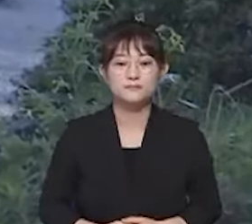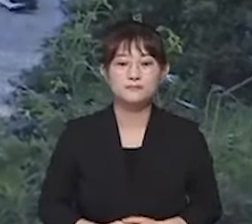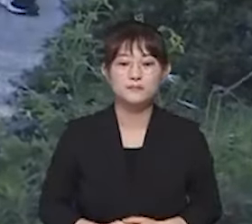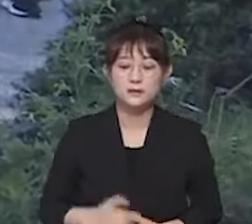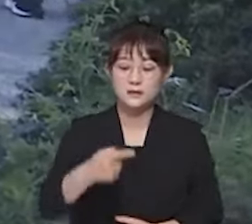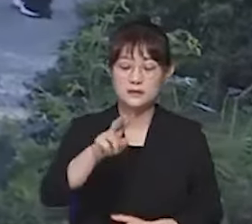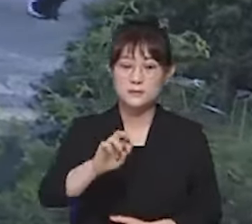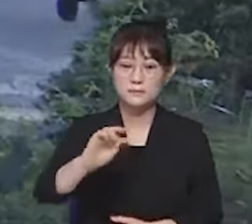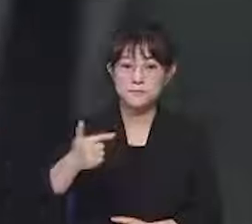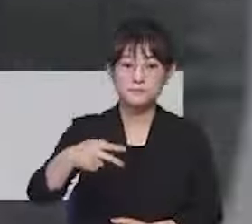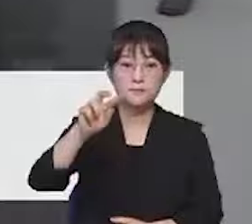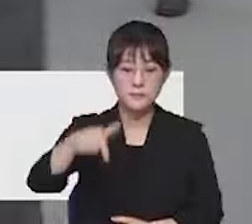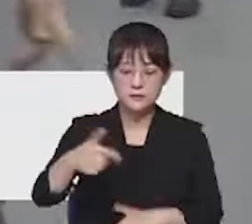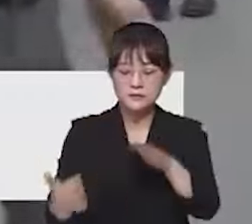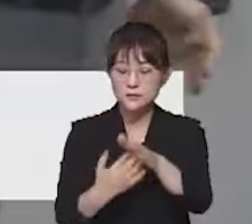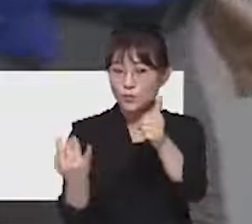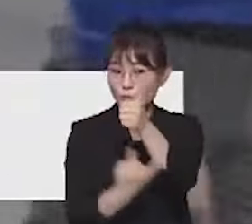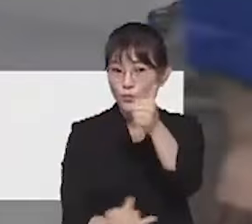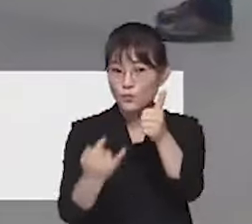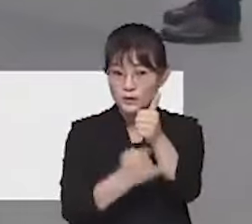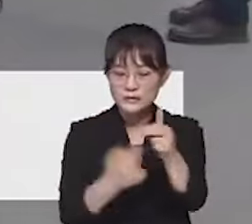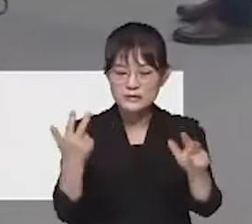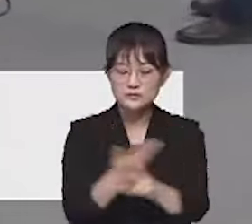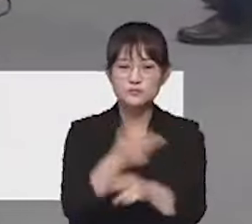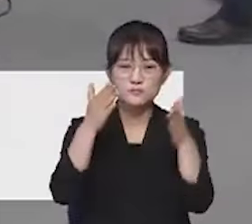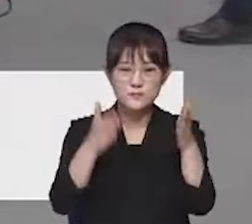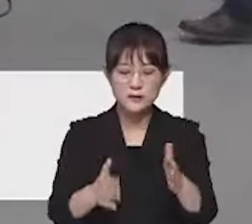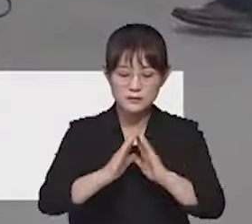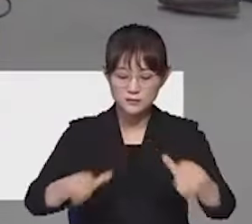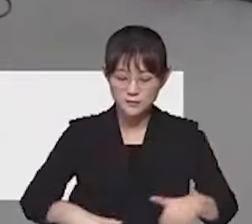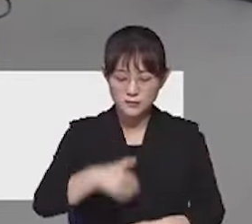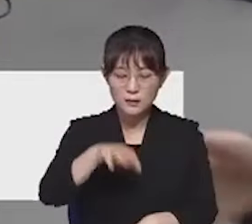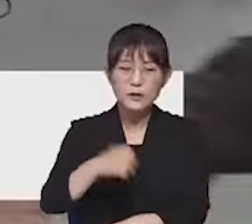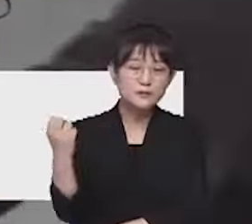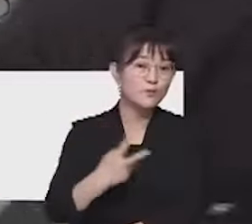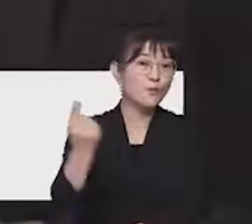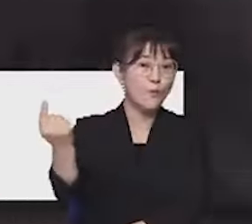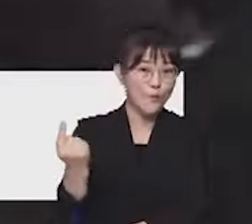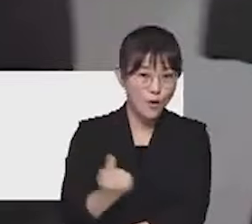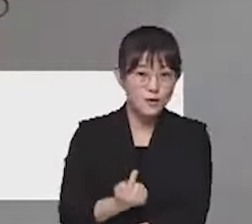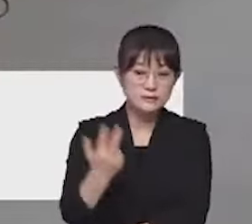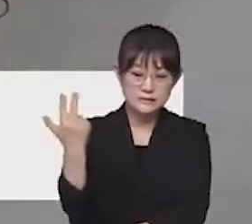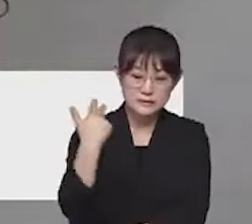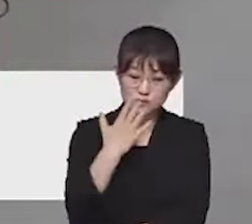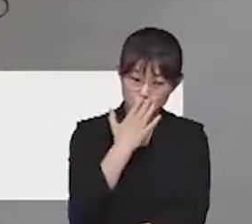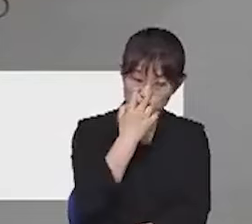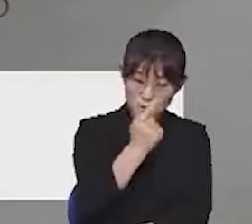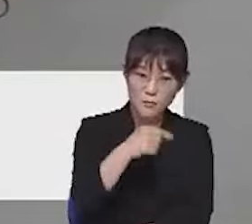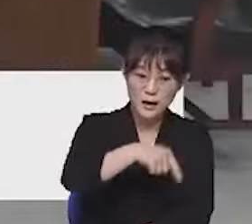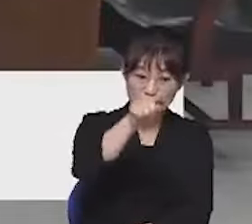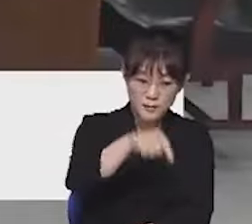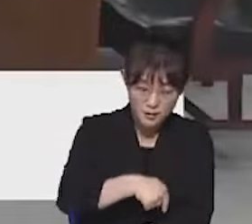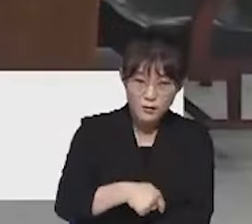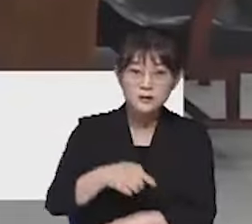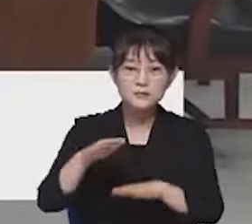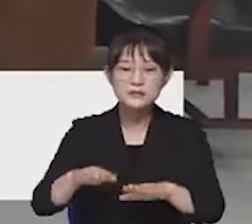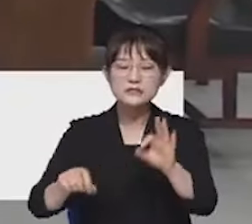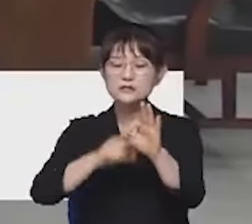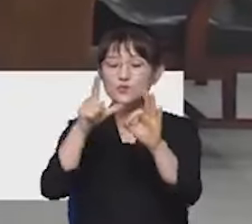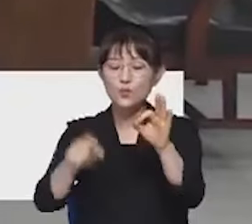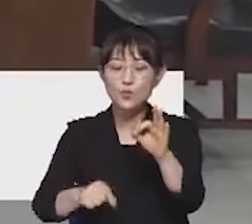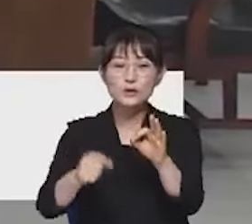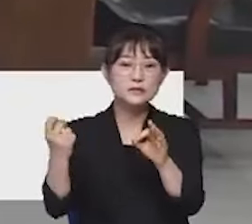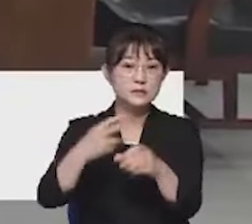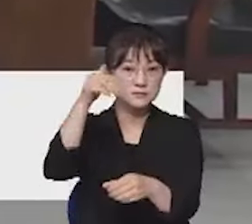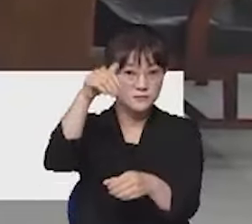김일석 민주당 최고위원 등이 일주일 만에 전남을 다시 찾았습니다. 순천에 이어 오는 10월 군수 재선거가